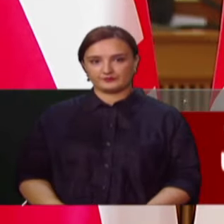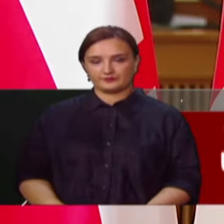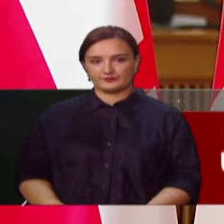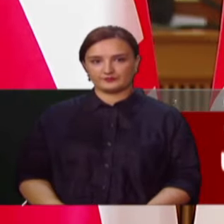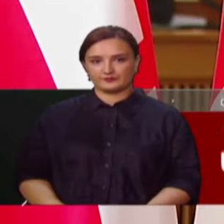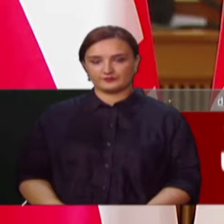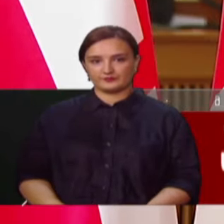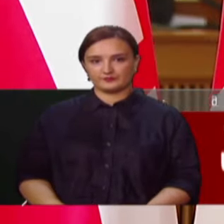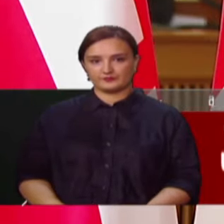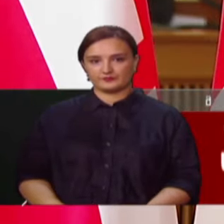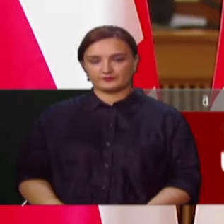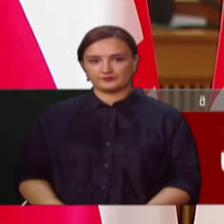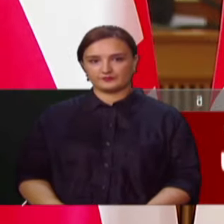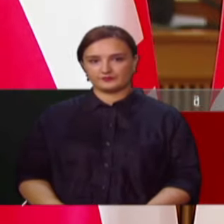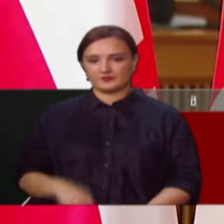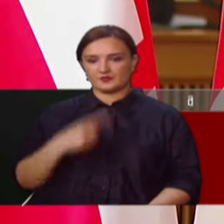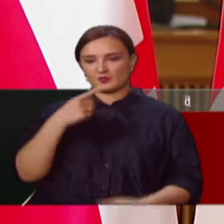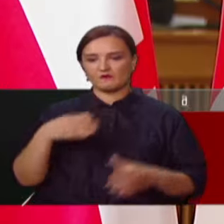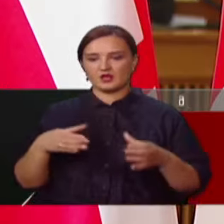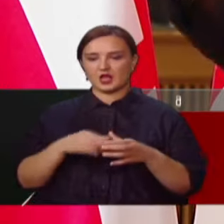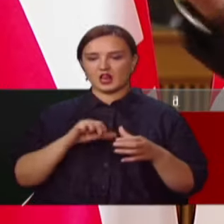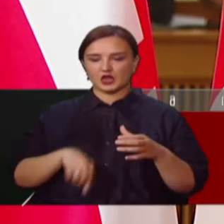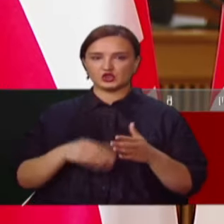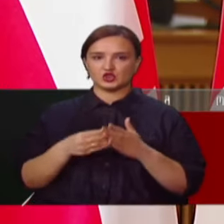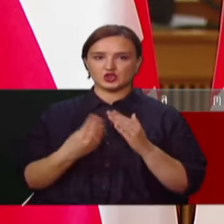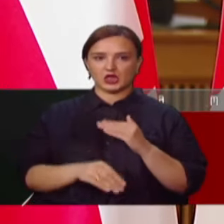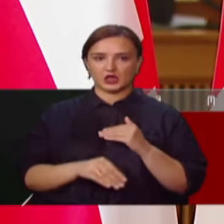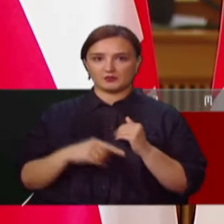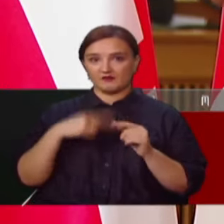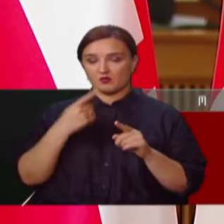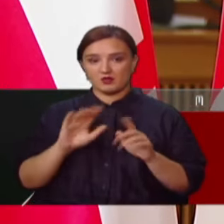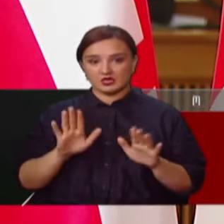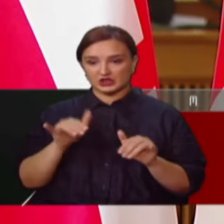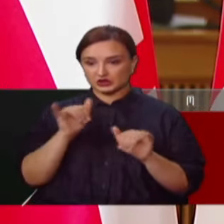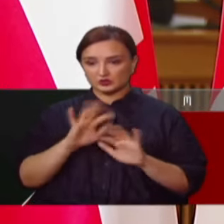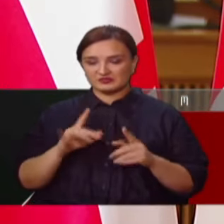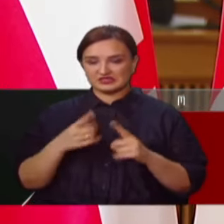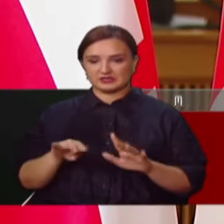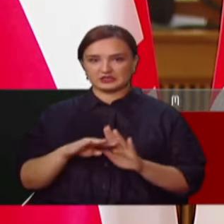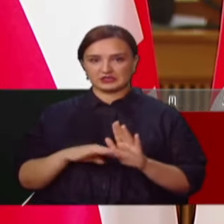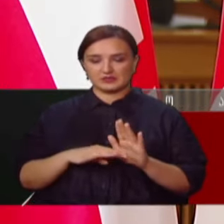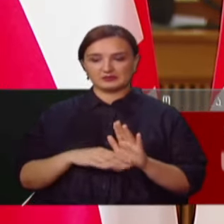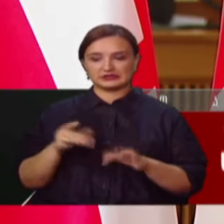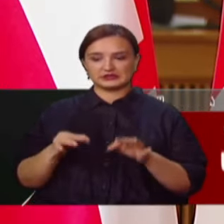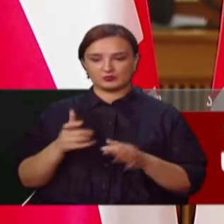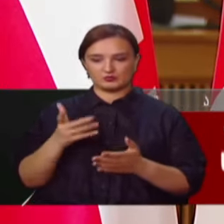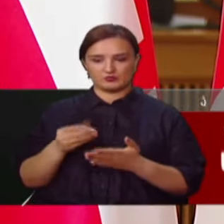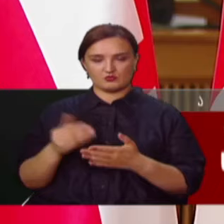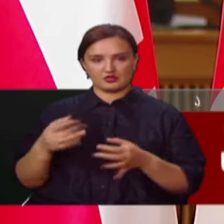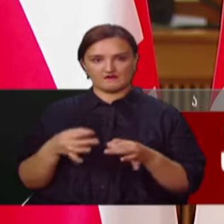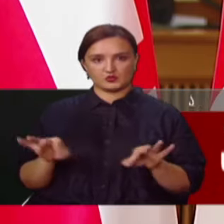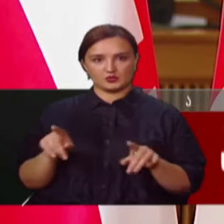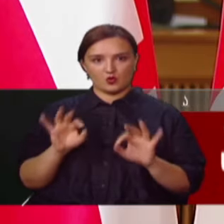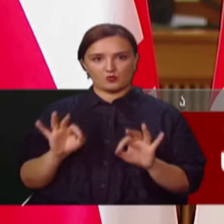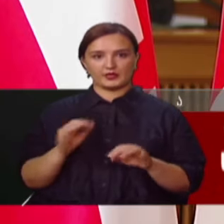კანია, იჩაგრება ციქარიშვილი, სხვა ამბობს, ჩვენ ვამბობთ, რომ არა, ეს შეუძლებელია, სხვა სისტემაა და სასამართლო დამოუკიდებელია, თავისუფალია და